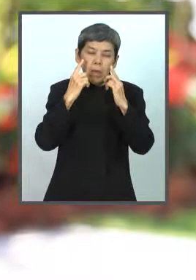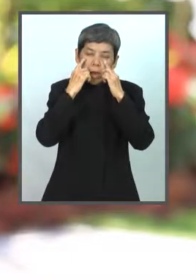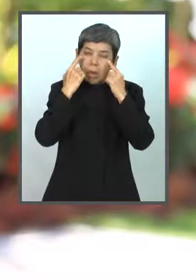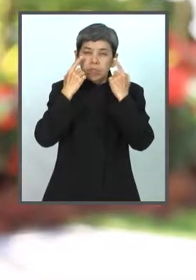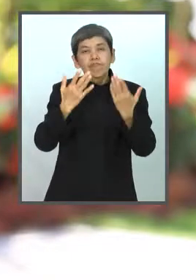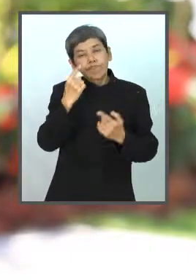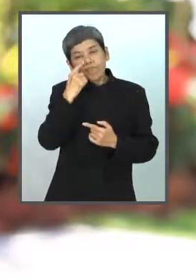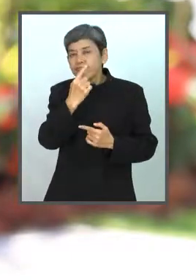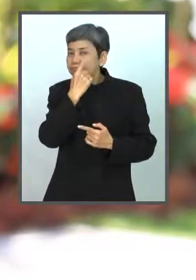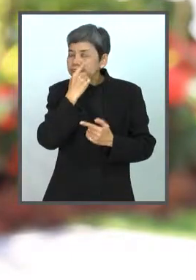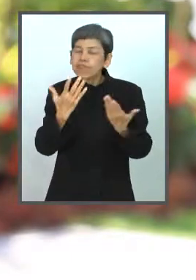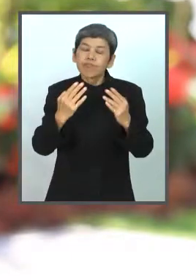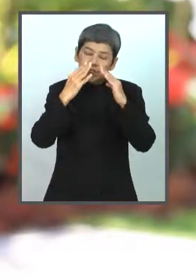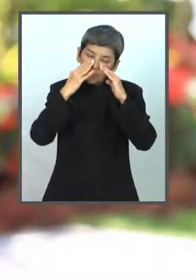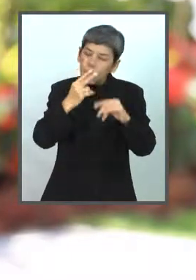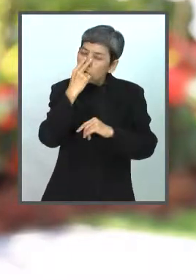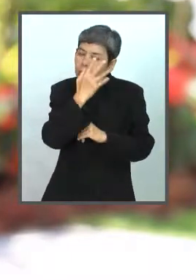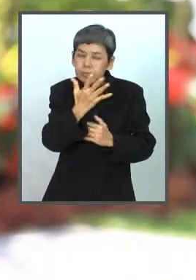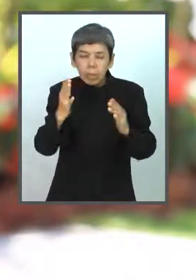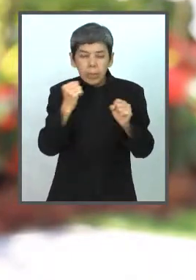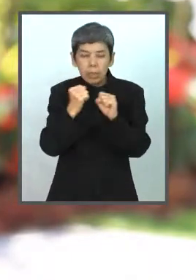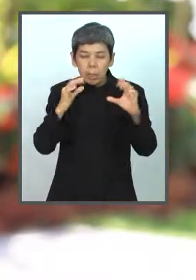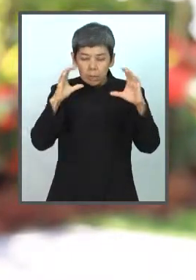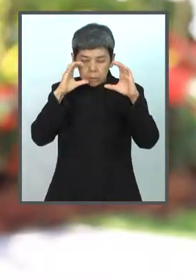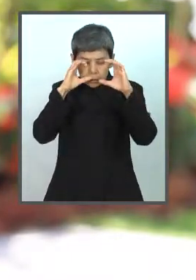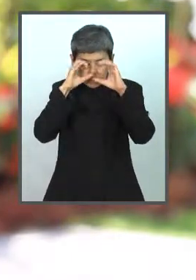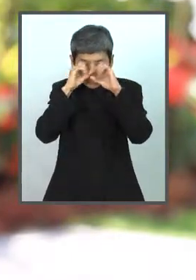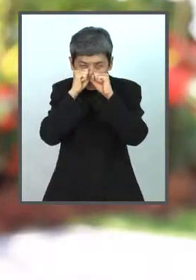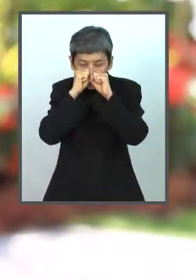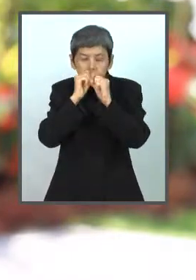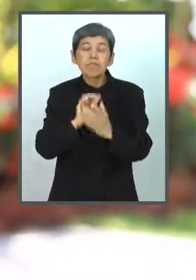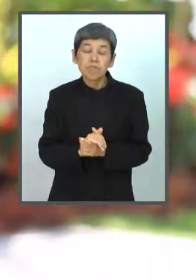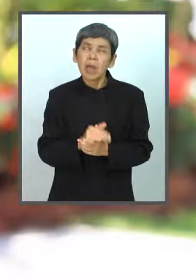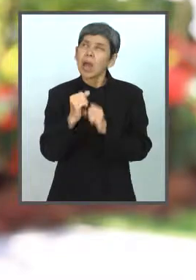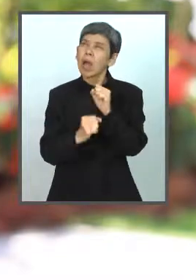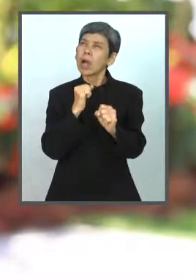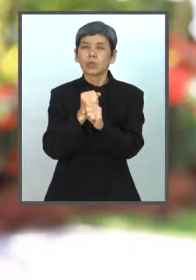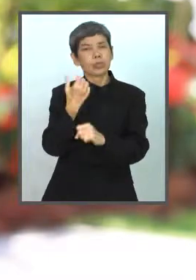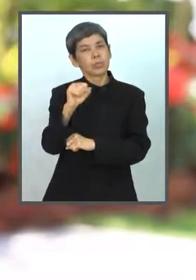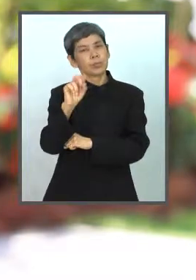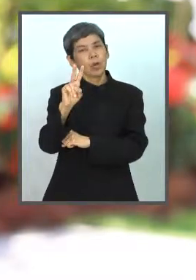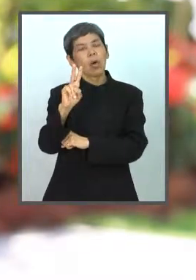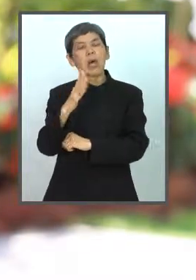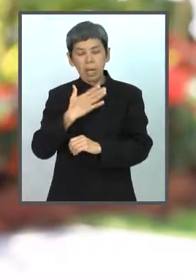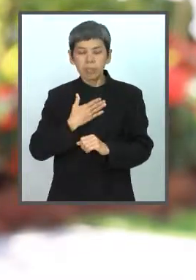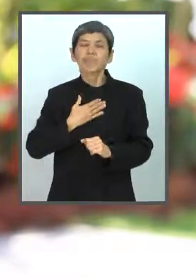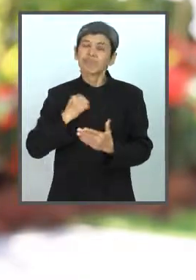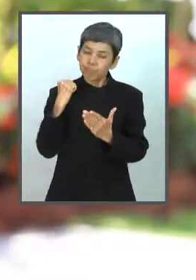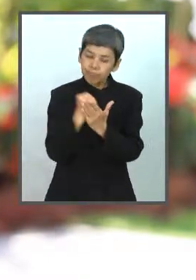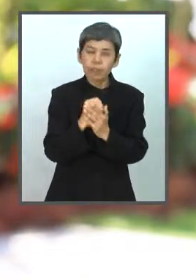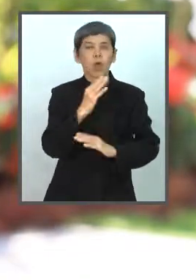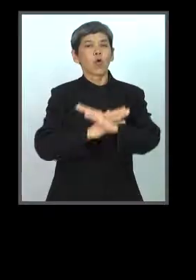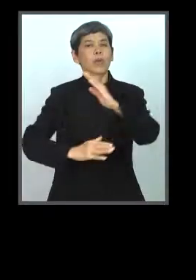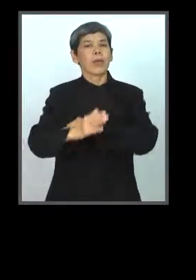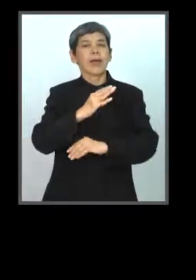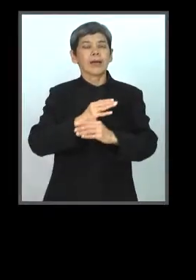เสื่อมการมองเห็นที่ลดน้อยลงเนาะก็ตั้งแต่ตอนอายุ12ก็ได้ไปจดทะเบียนคนพิ